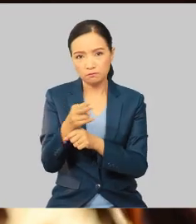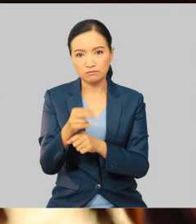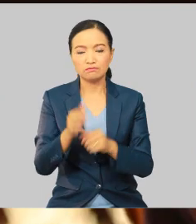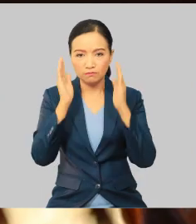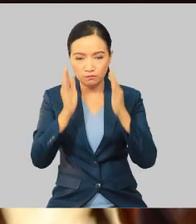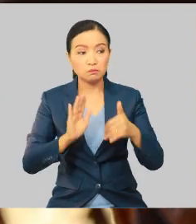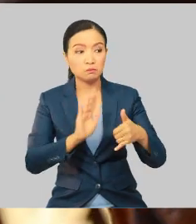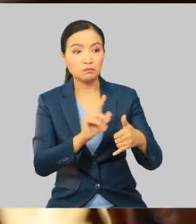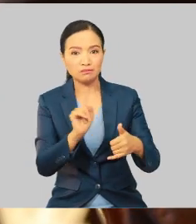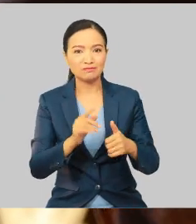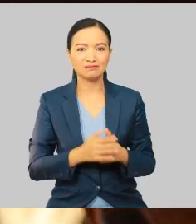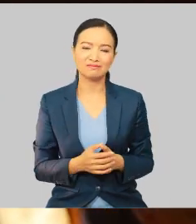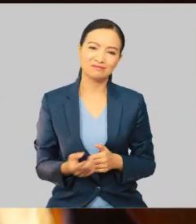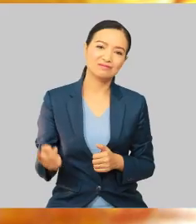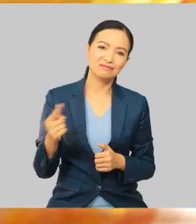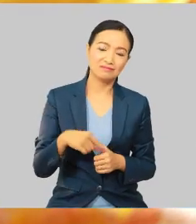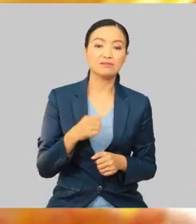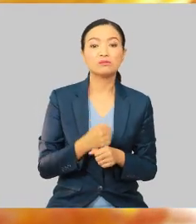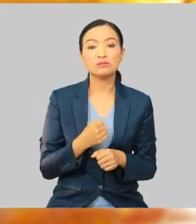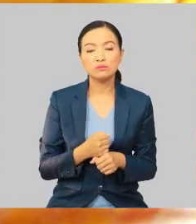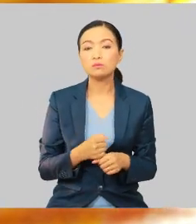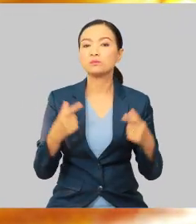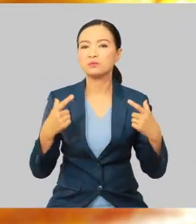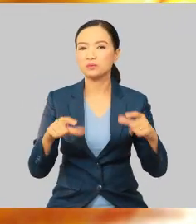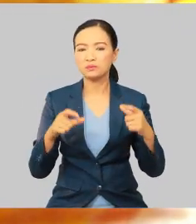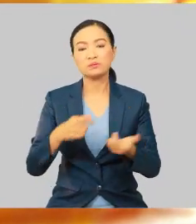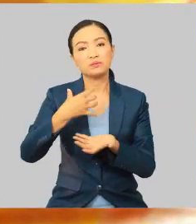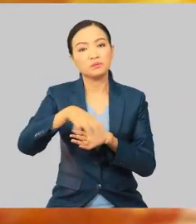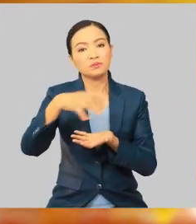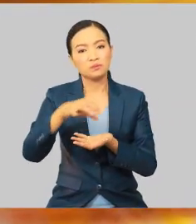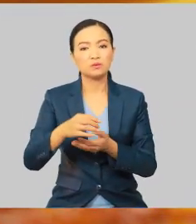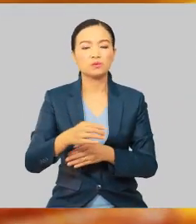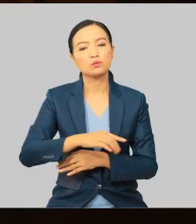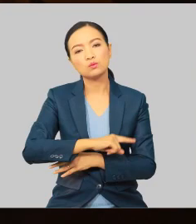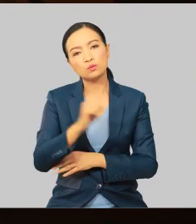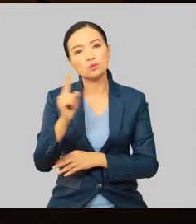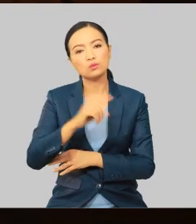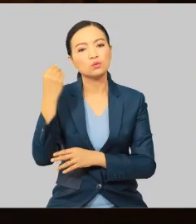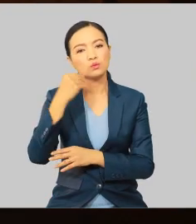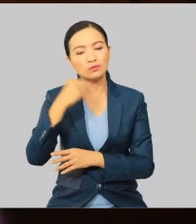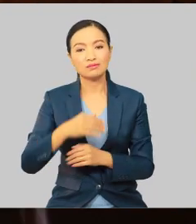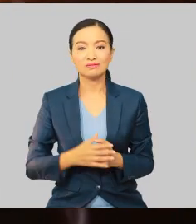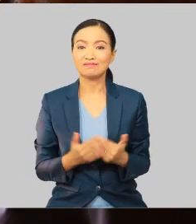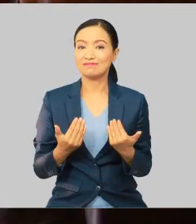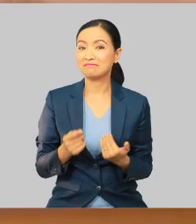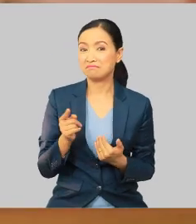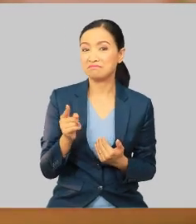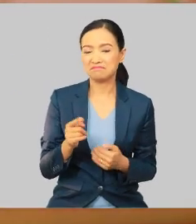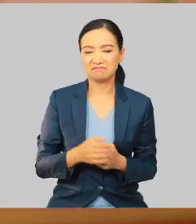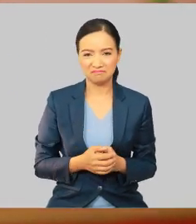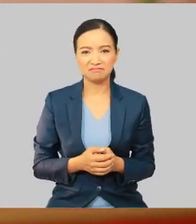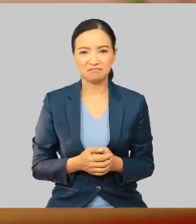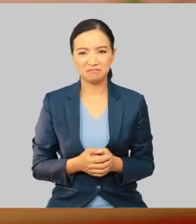โอนะครับความตั้งใจขององุ่นก็คือการมาประกอบเป็นคลิปที่จะเล่าเรื่องราวในแต่ละวันนะครับอย่างตอนนี้ก็ก